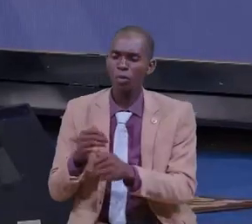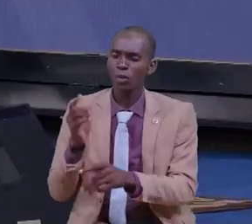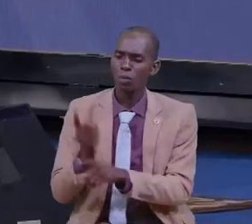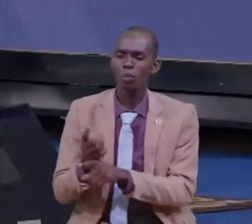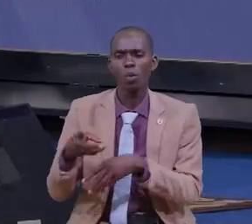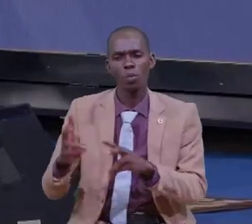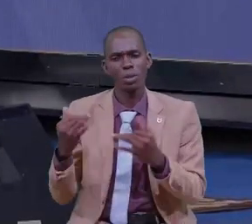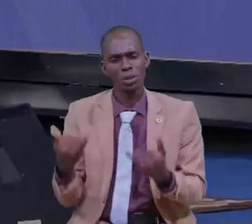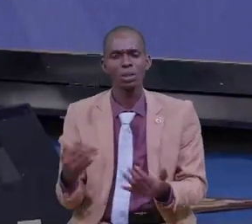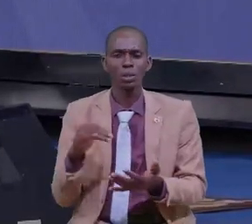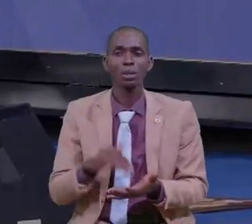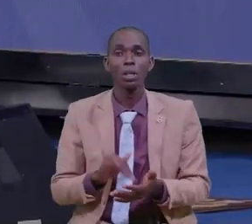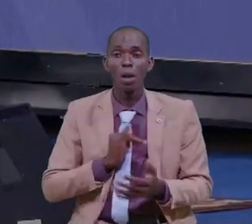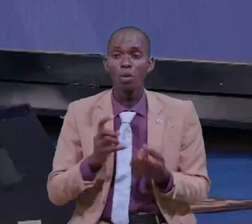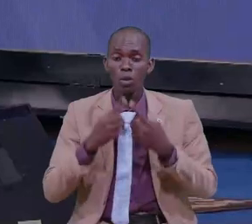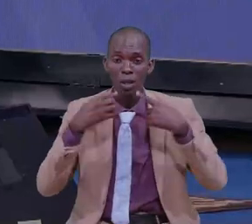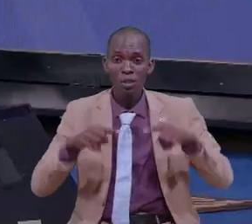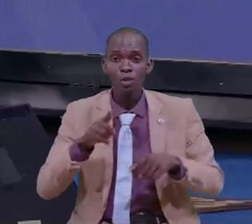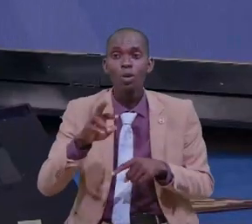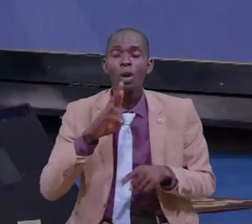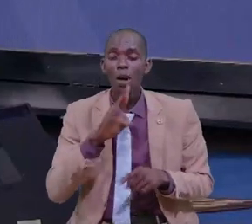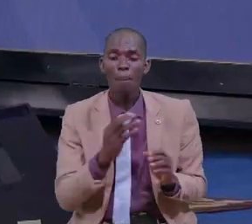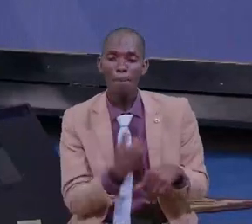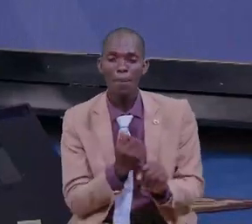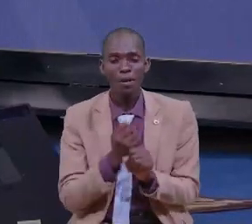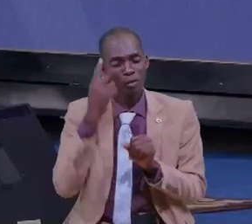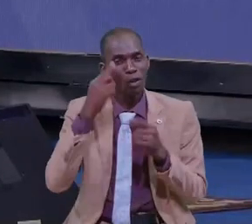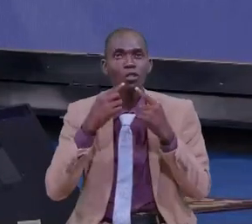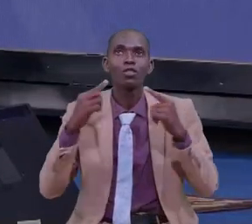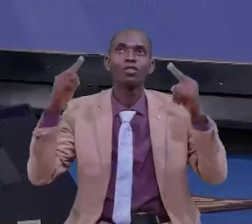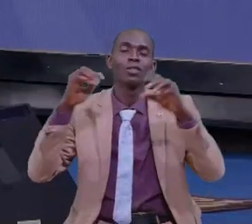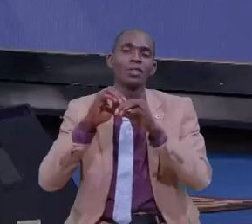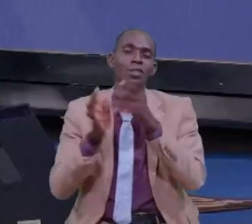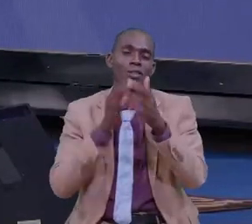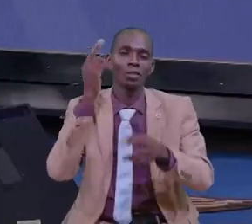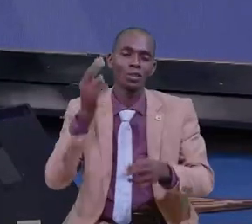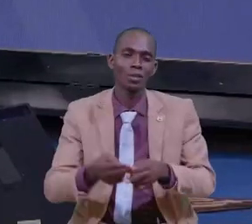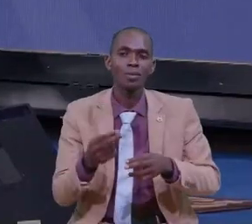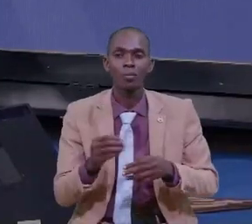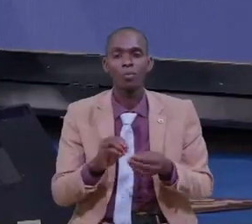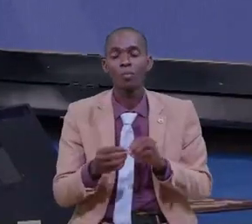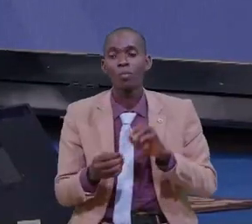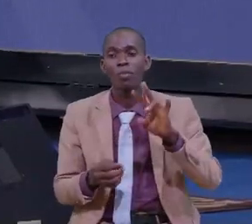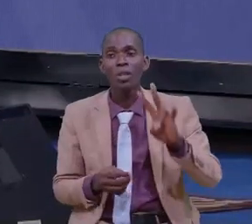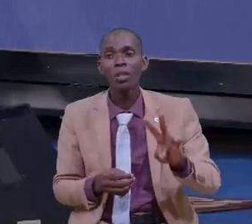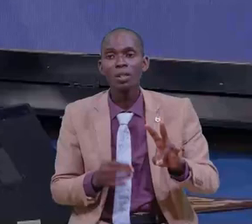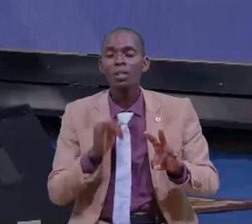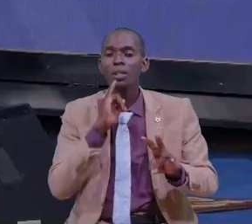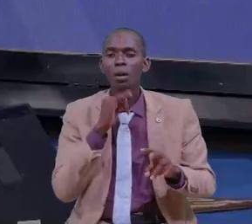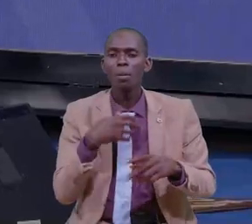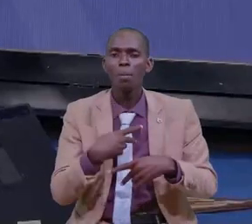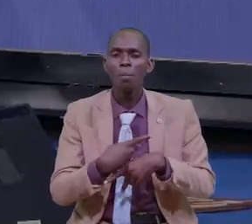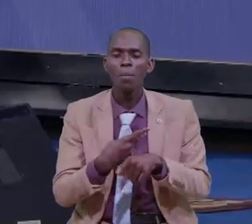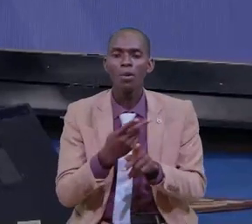Et je veux t'annoncer aujourd'hui que tu es un candidat pour le succès. Septièmement, le